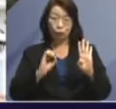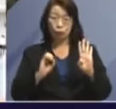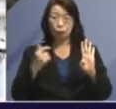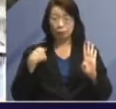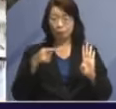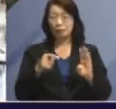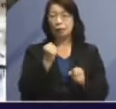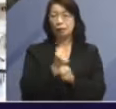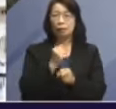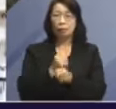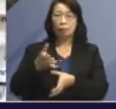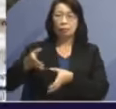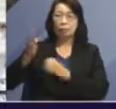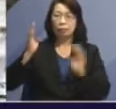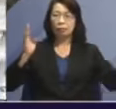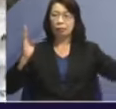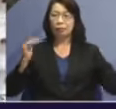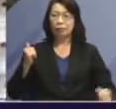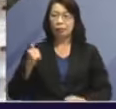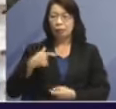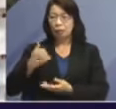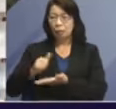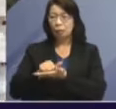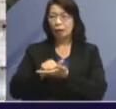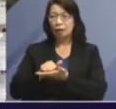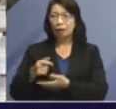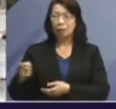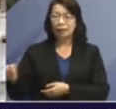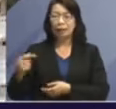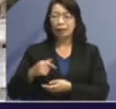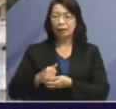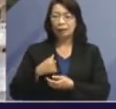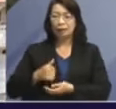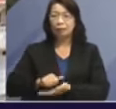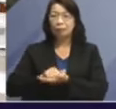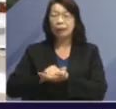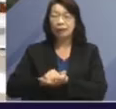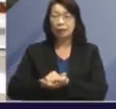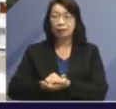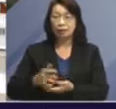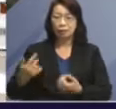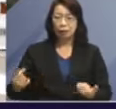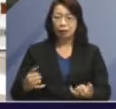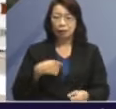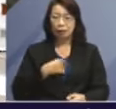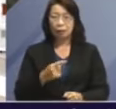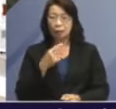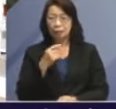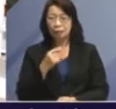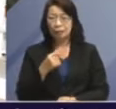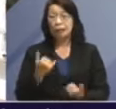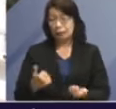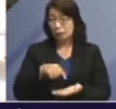ไปด้วยอำเภอเมืองพิษณุโลกอำเภอวังทองอำเภอพรหมพิรามอำเภอบางระกำอำเภอบางก